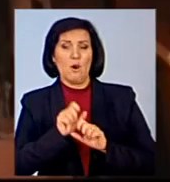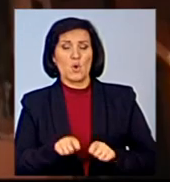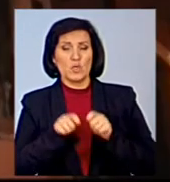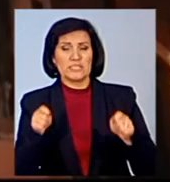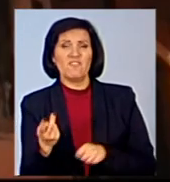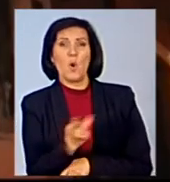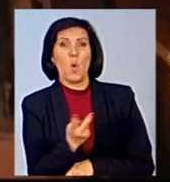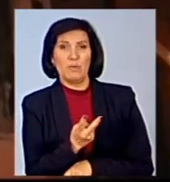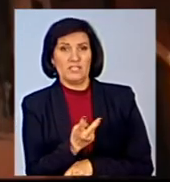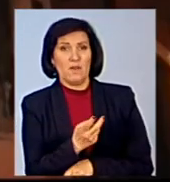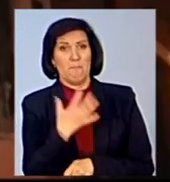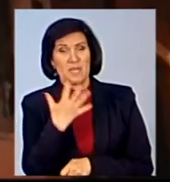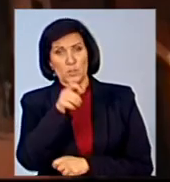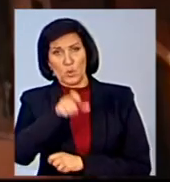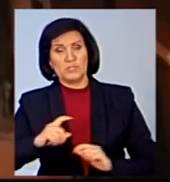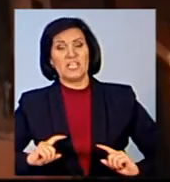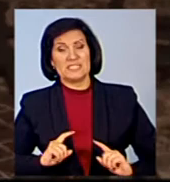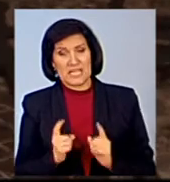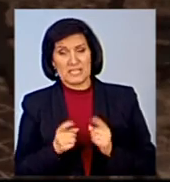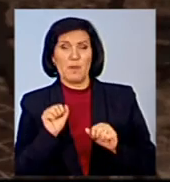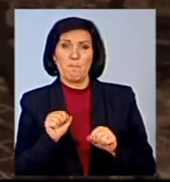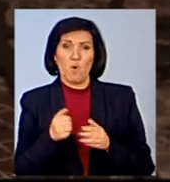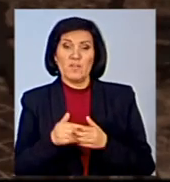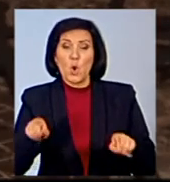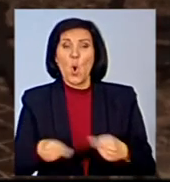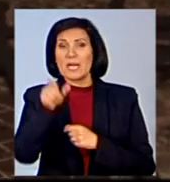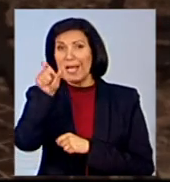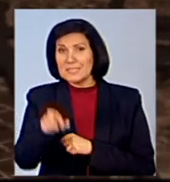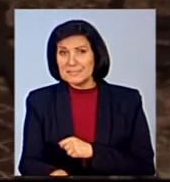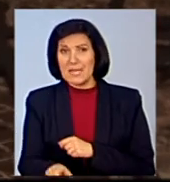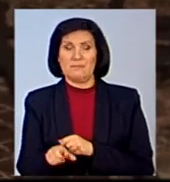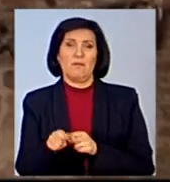розкрили обидва, п'ятьох осіб затримано, а ймовірний організатор – іноземець у розшуку.